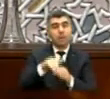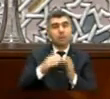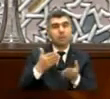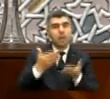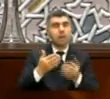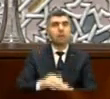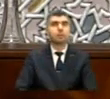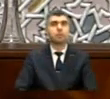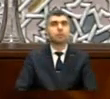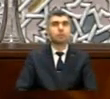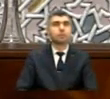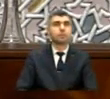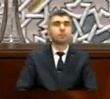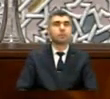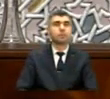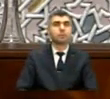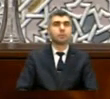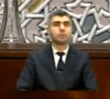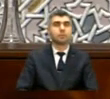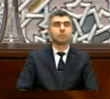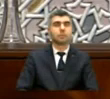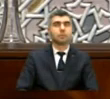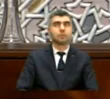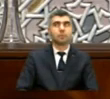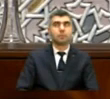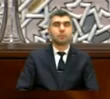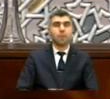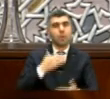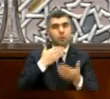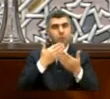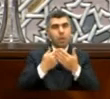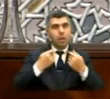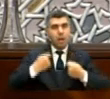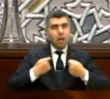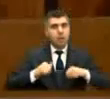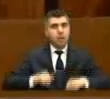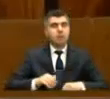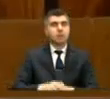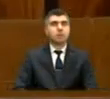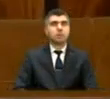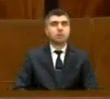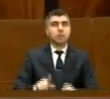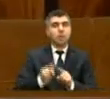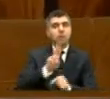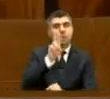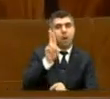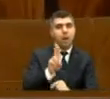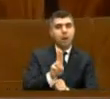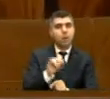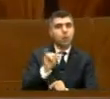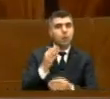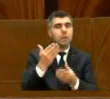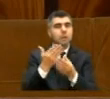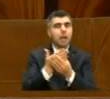التعادلية، تفضل سيدة النائبة. شكرا سيد الرئيس. سيد الوزير، نسألكم عن سبب